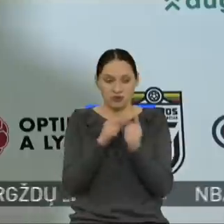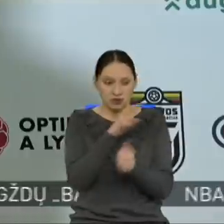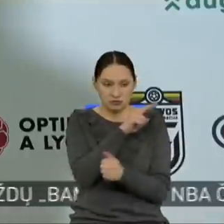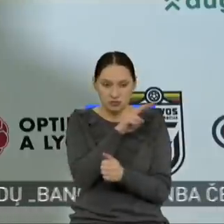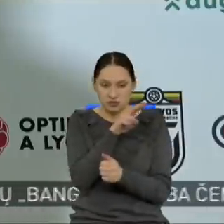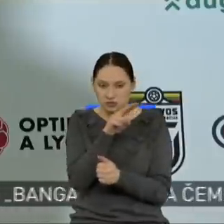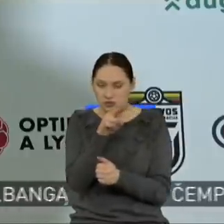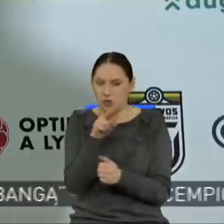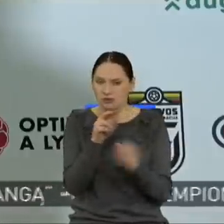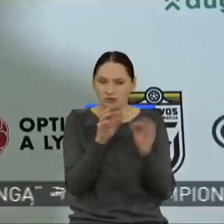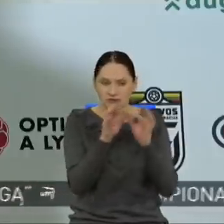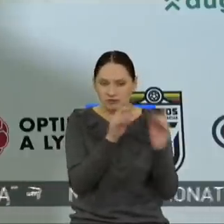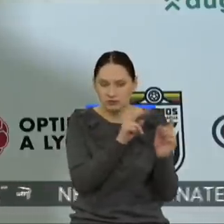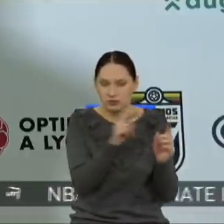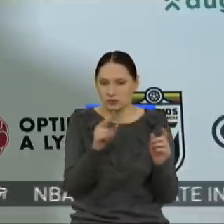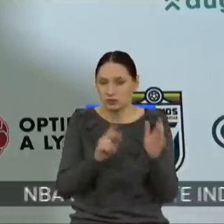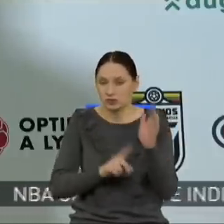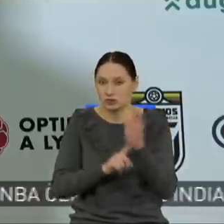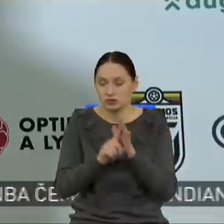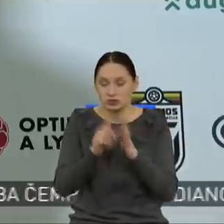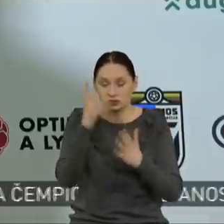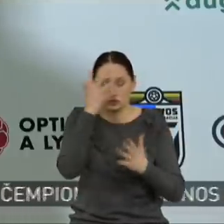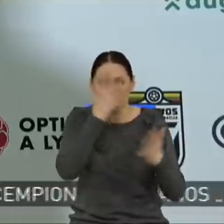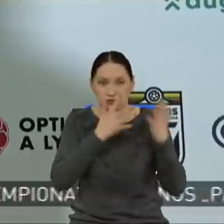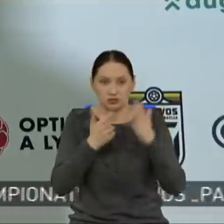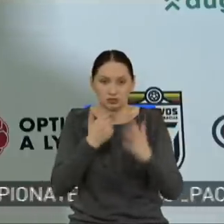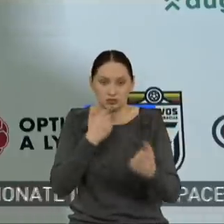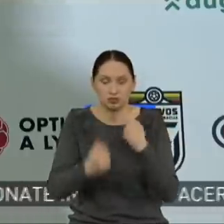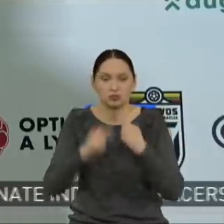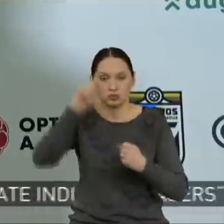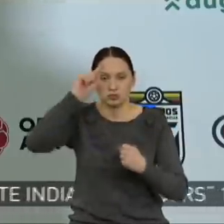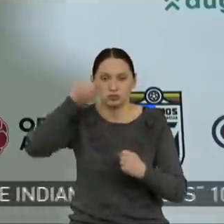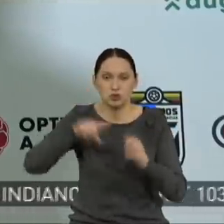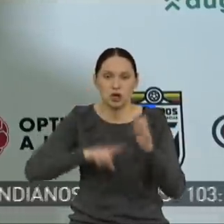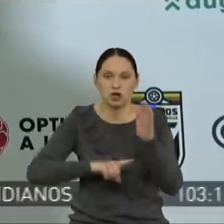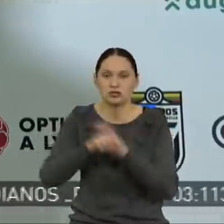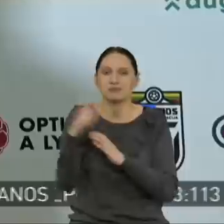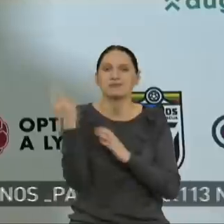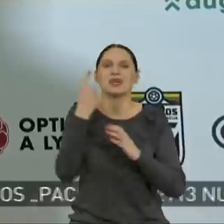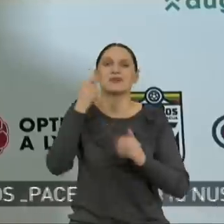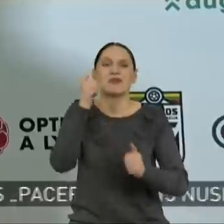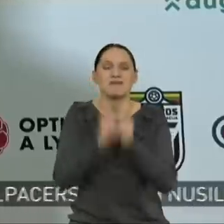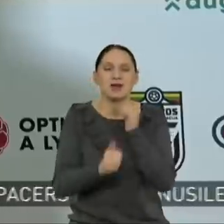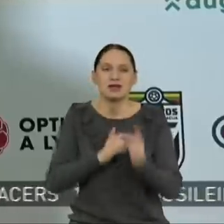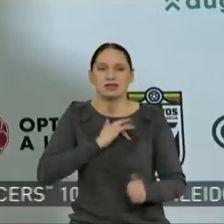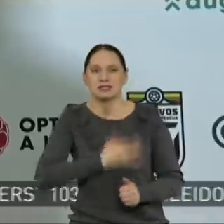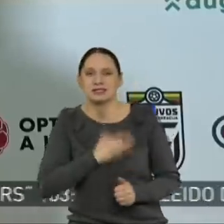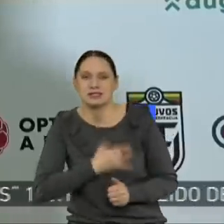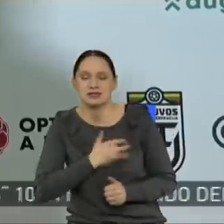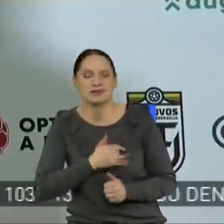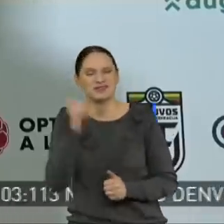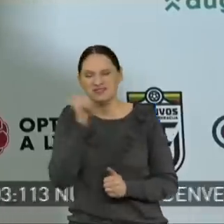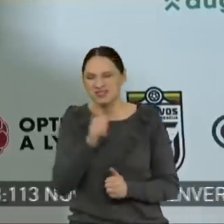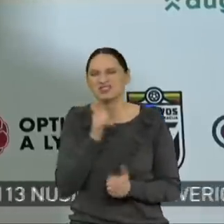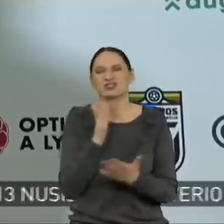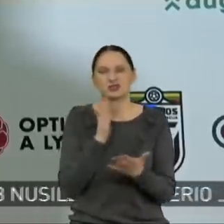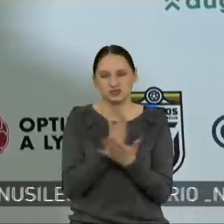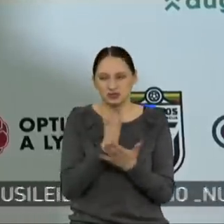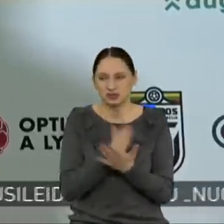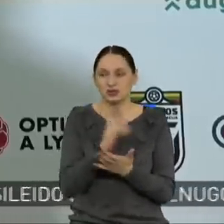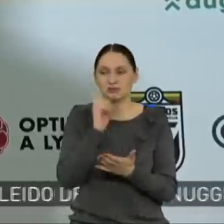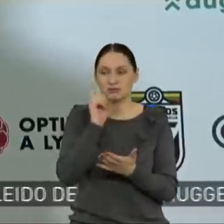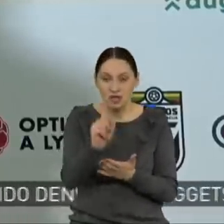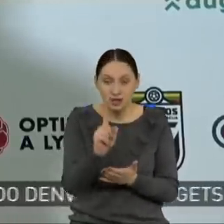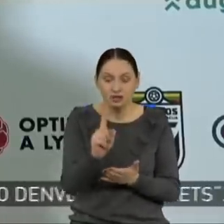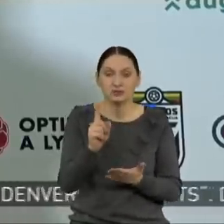rungtynių pradžia nebuvo lengva. Tikrai žinojom, kad bus tas pirminis toksai pirmų rungtynių jaudulys, kuris yra turbūt neišvengiamas. Bet kaip